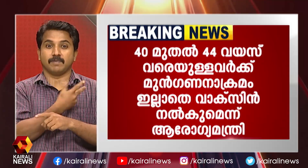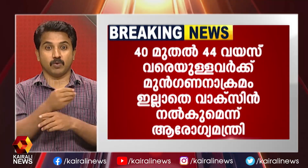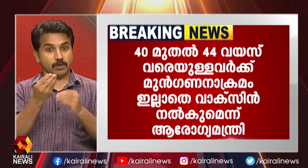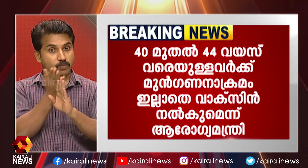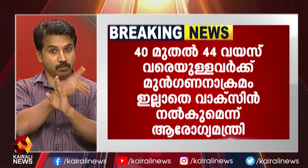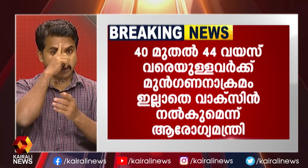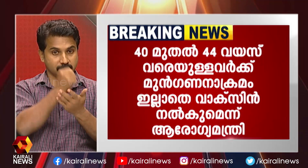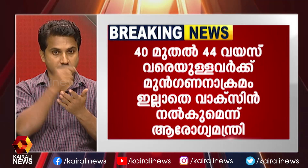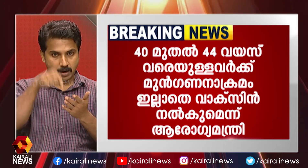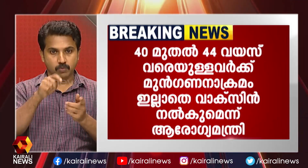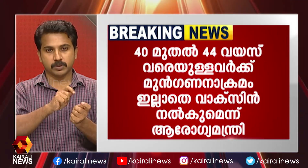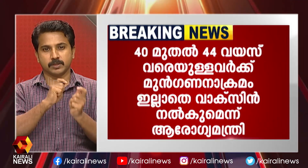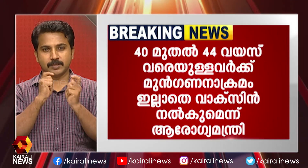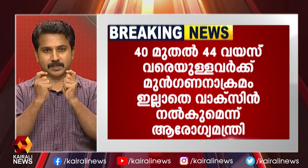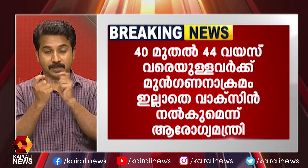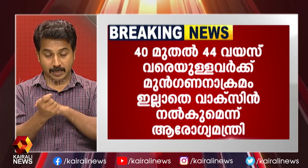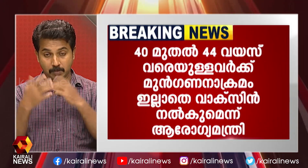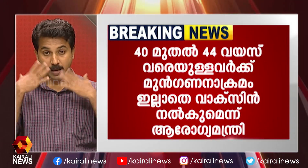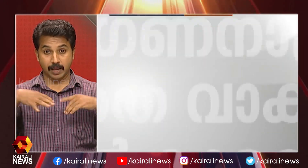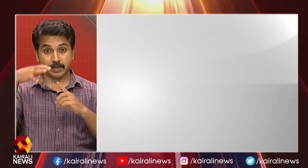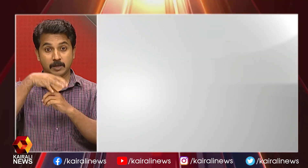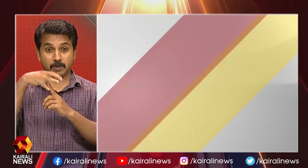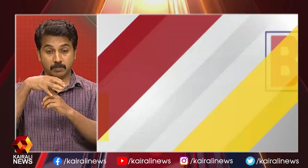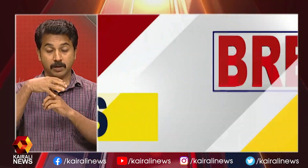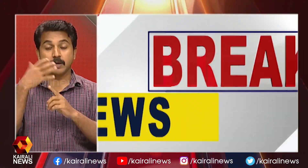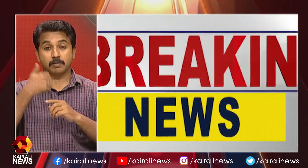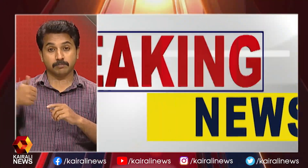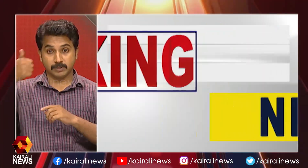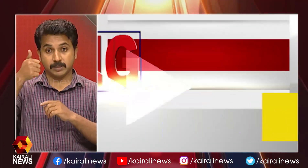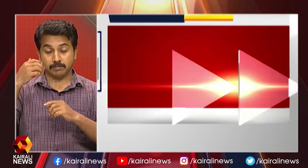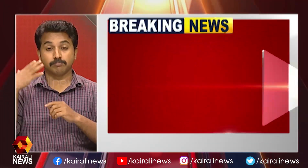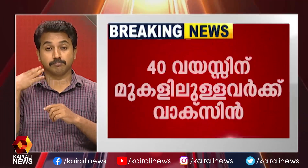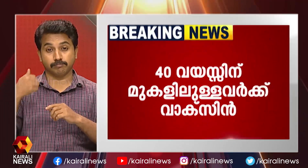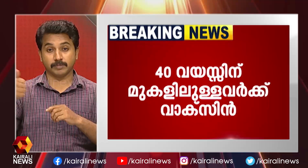തീരുമാനമാണ് ഇപ്പോൾ മാറ്റിയിരിക്കുന്നത്. അതാണ് ആരോഗ്യമന്ത്രി വീണ ജോർജ് ഇപ്പോൾ അറിയിച്ചിരിക്കുന്നത്.